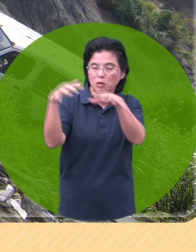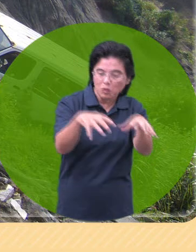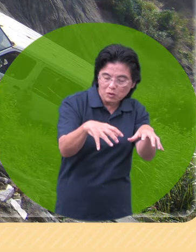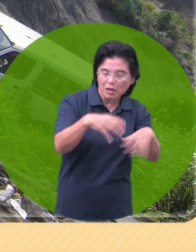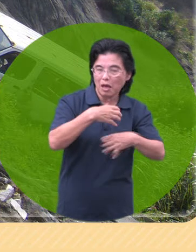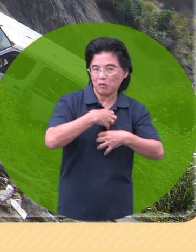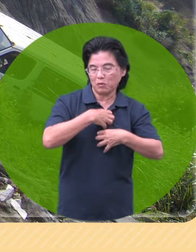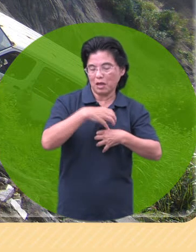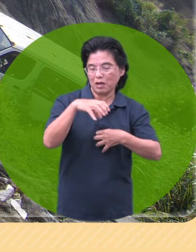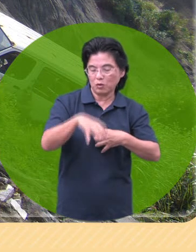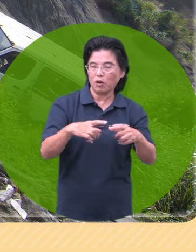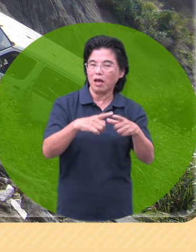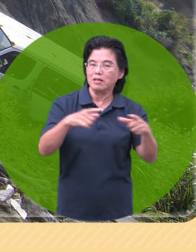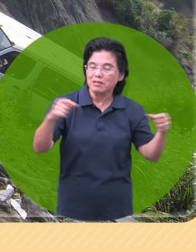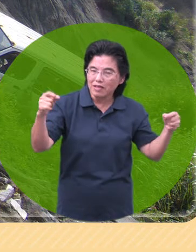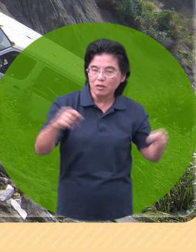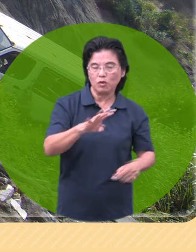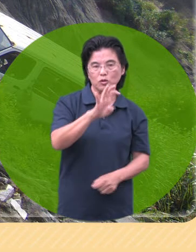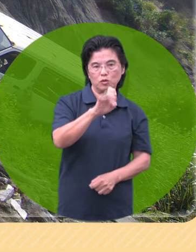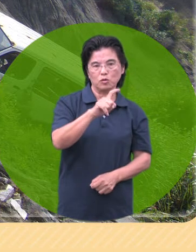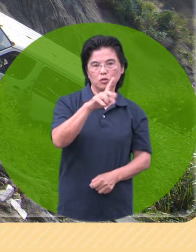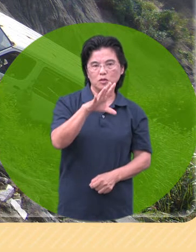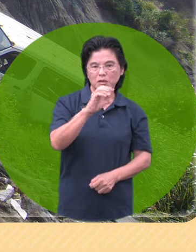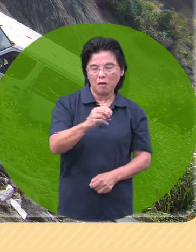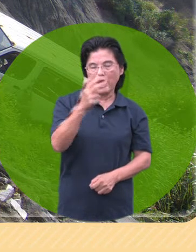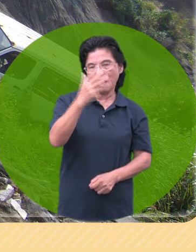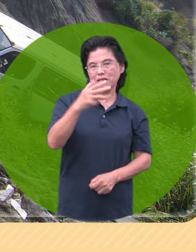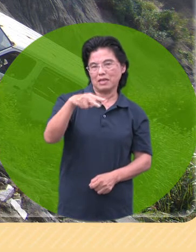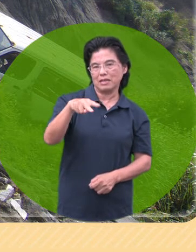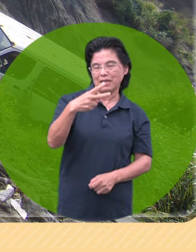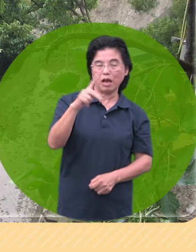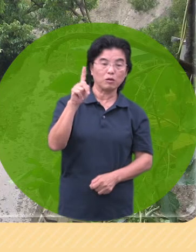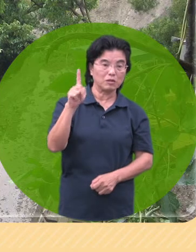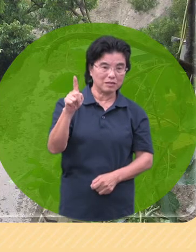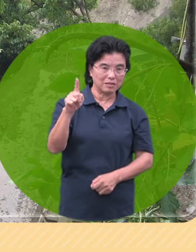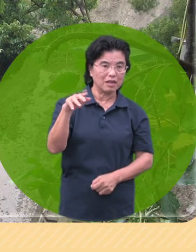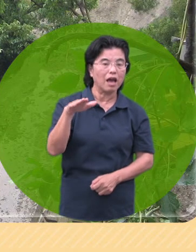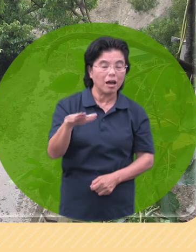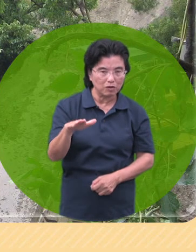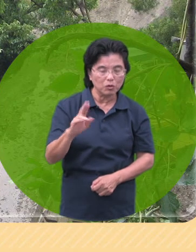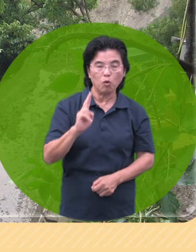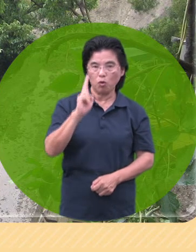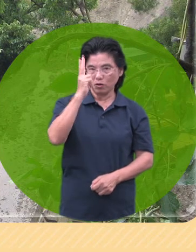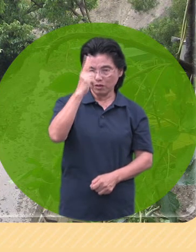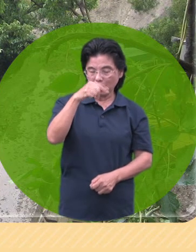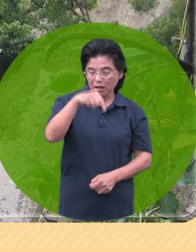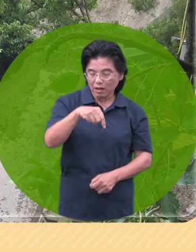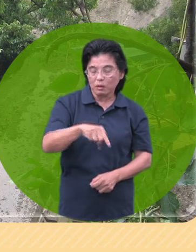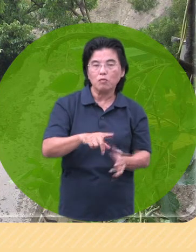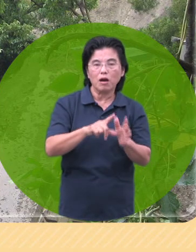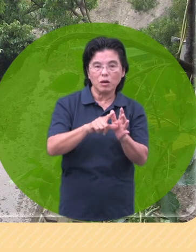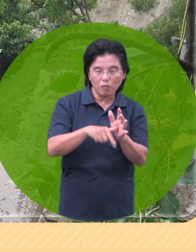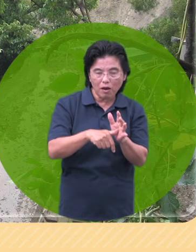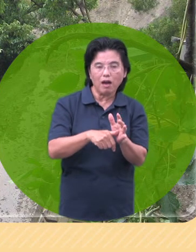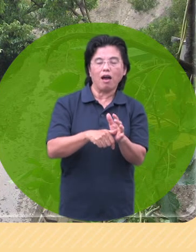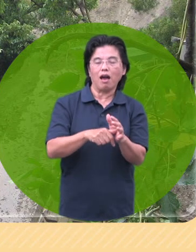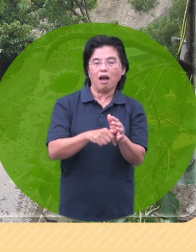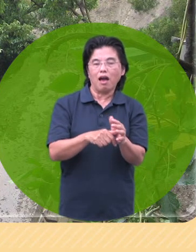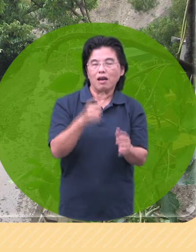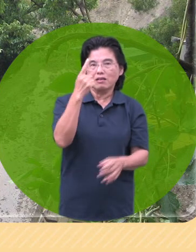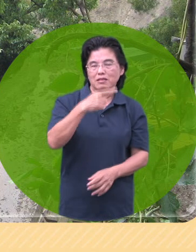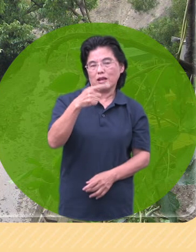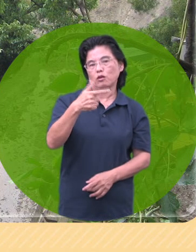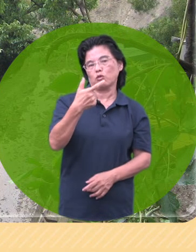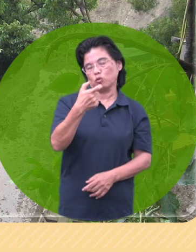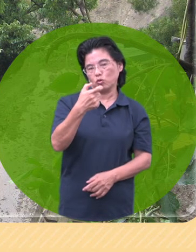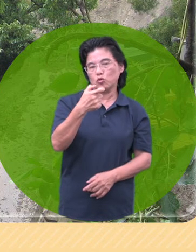は全国で41万8201カ所に上り、そのうち沖縄県内だけで1060カ所